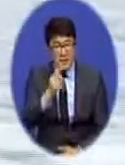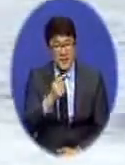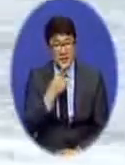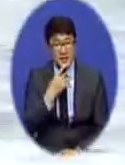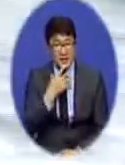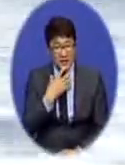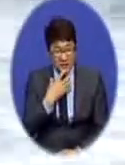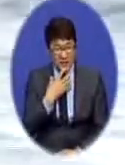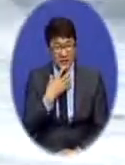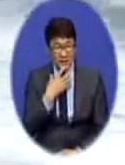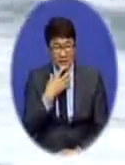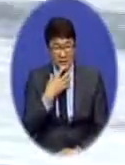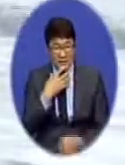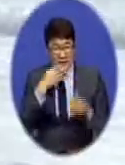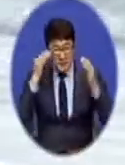하나만을